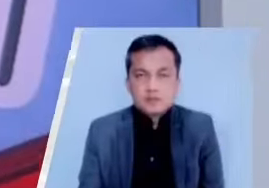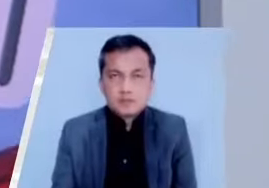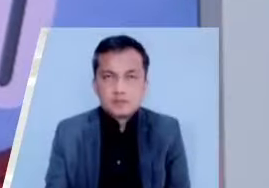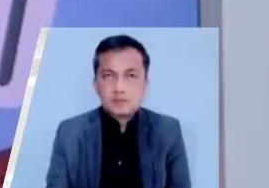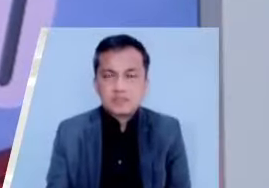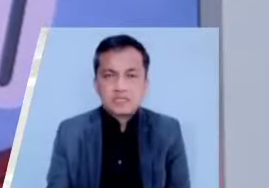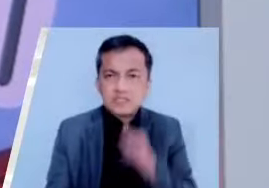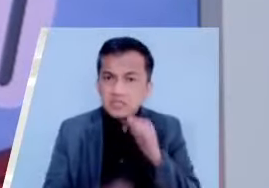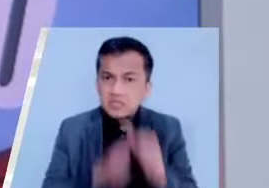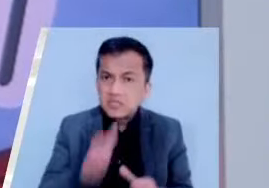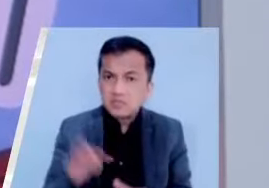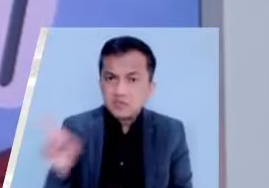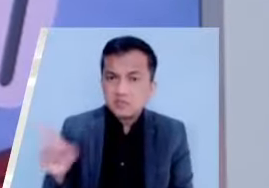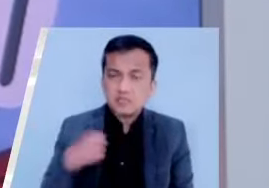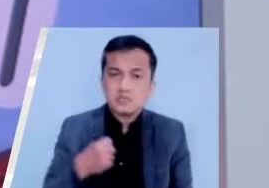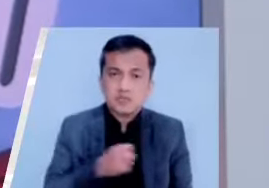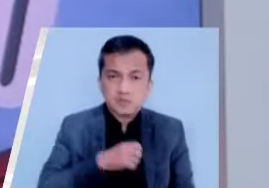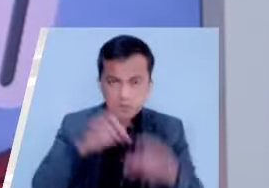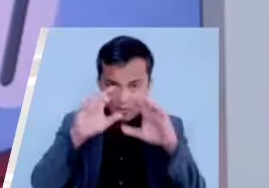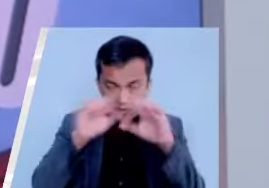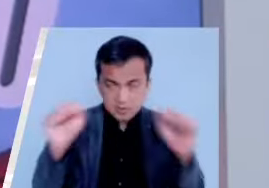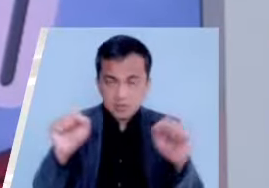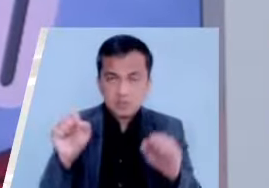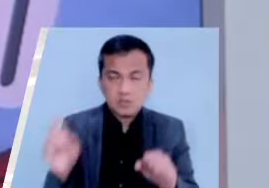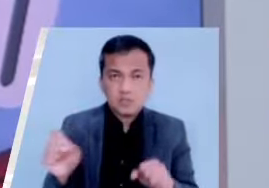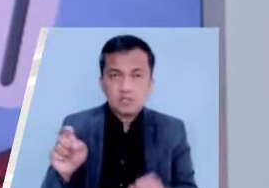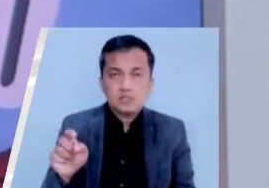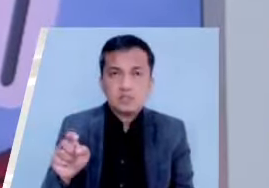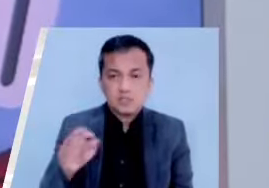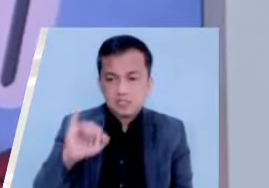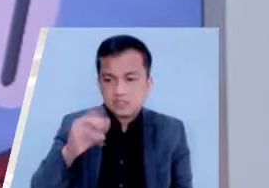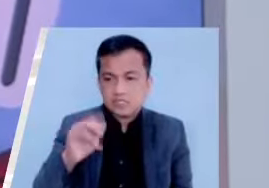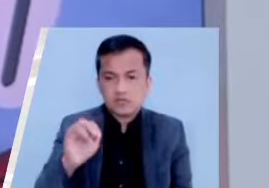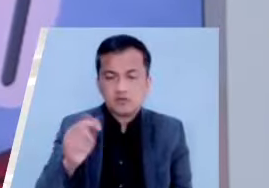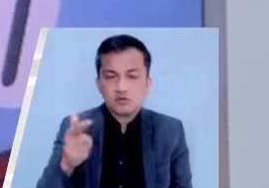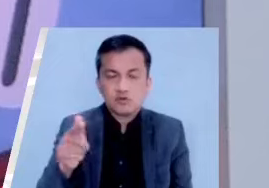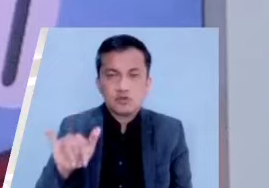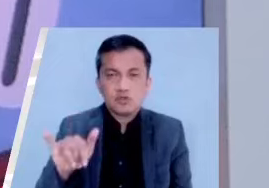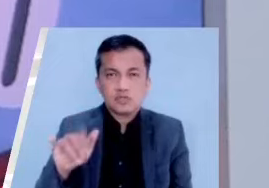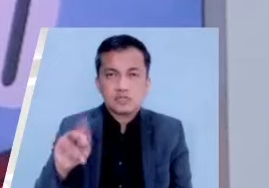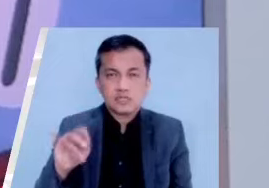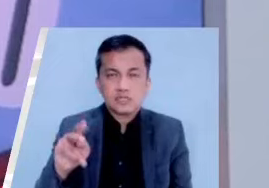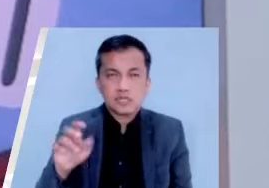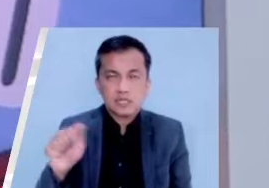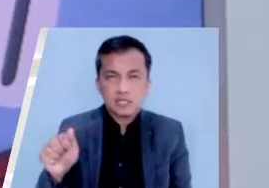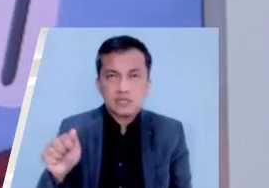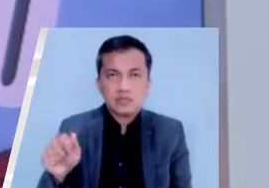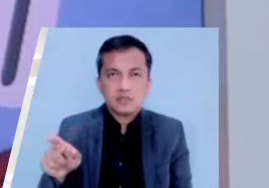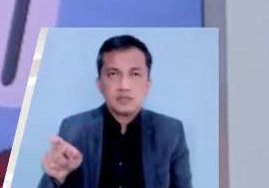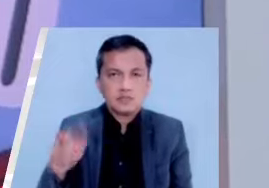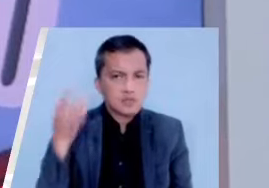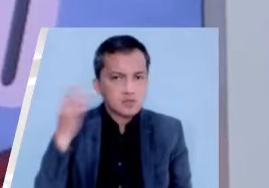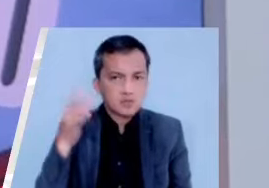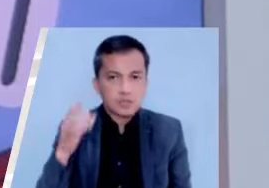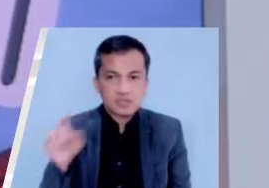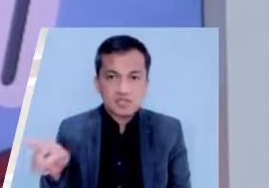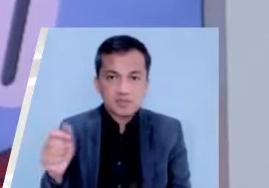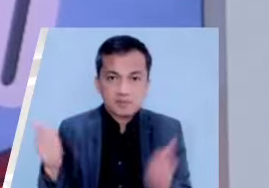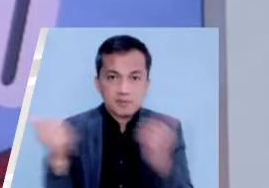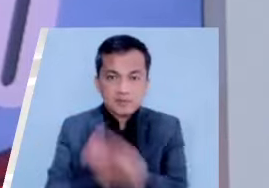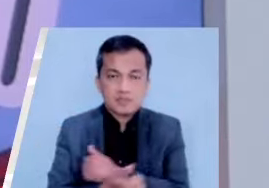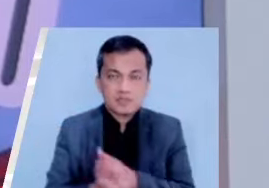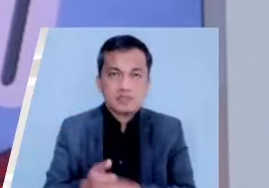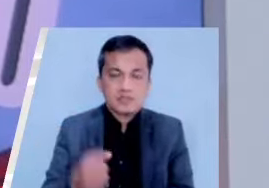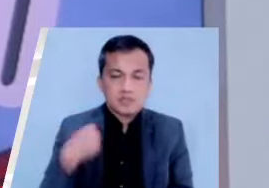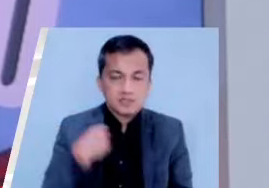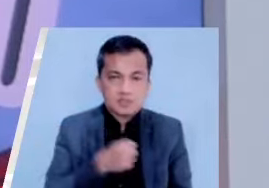Pinabulaanan ni Senate President Pro Tempore Jinggoy Estrada ang anyay ugong na papalitan niya si Senador Chis Escudero